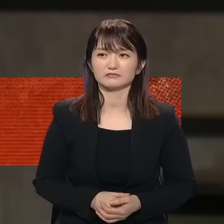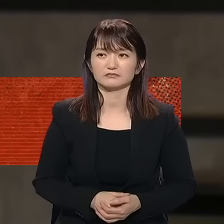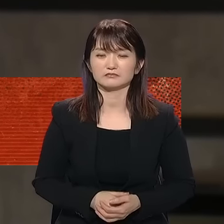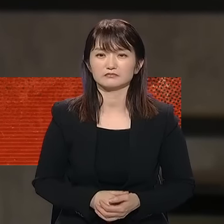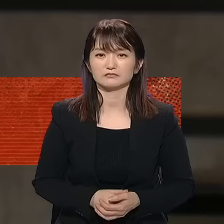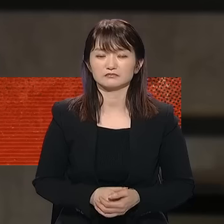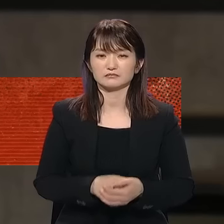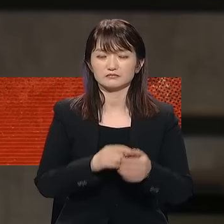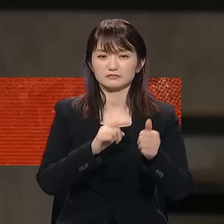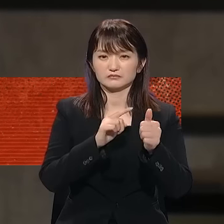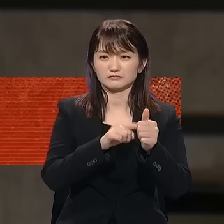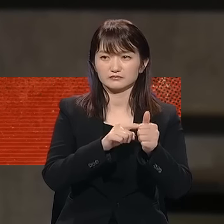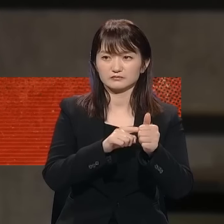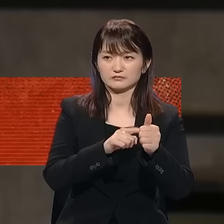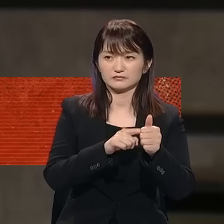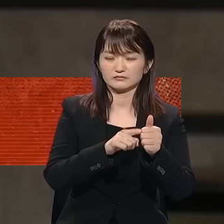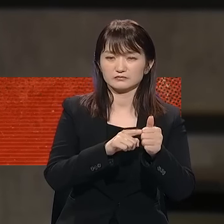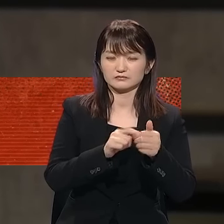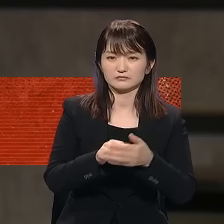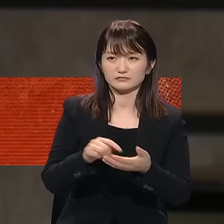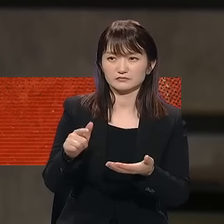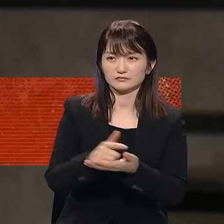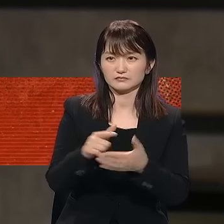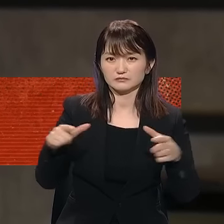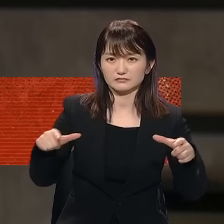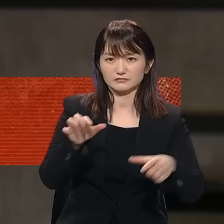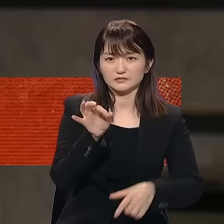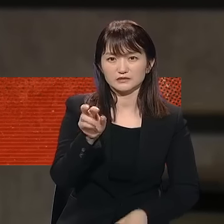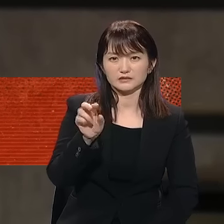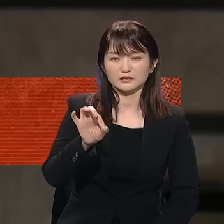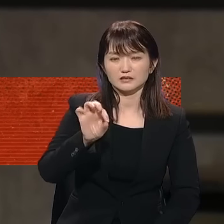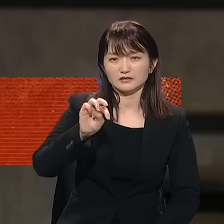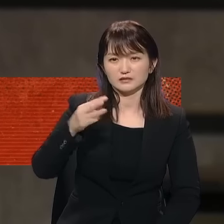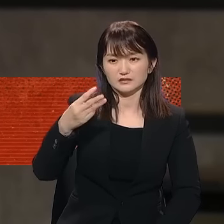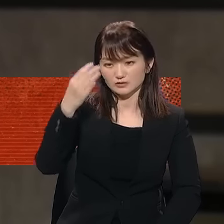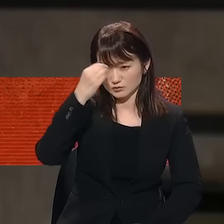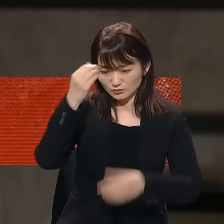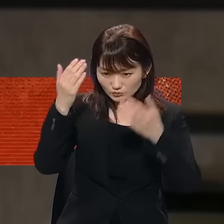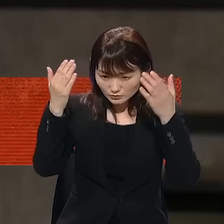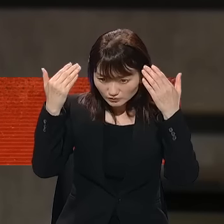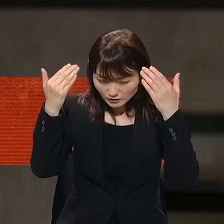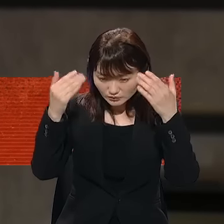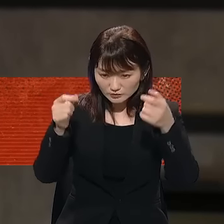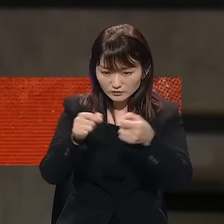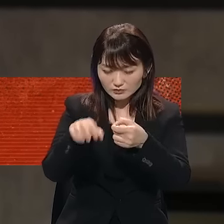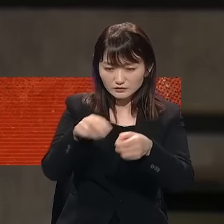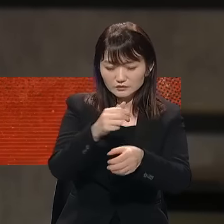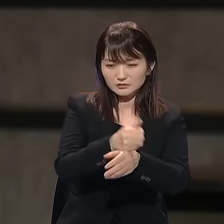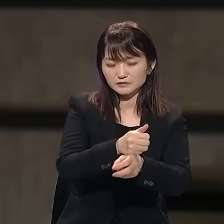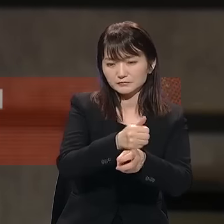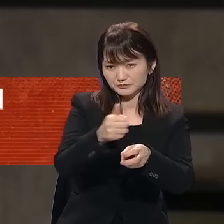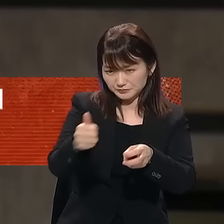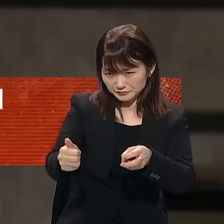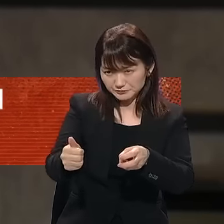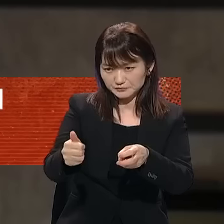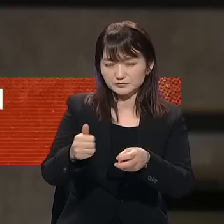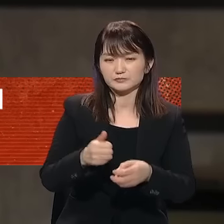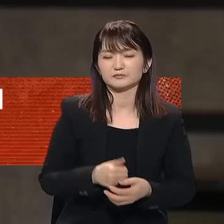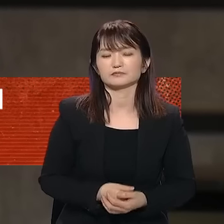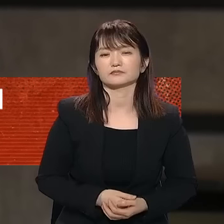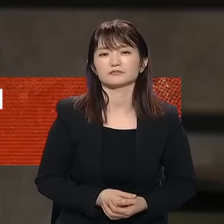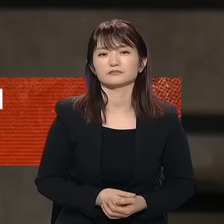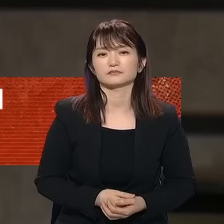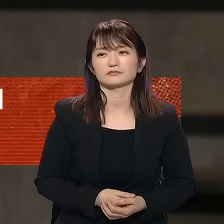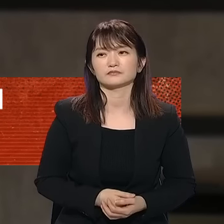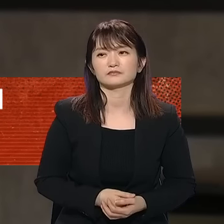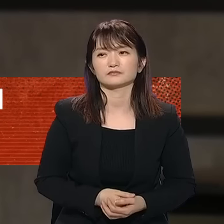정거장 지나지 않아서 강서구 영일고등학교 인근에서 하차를 했다라고 하는데이